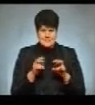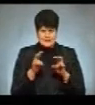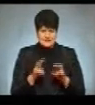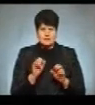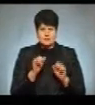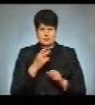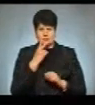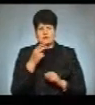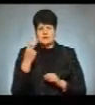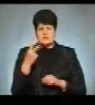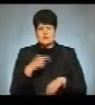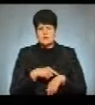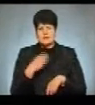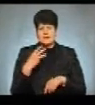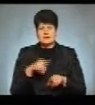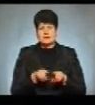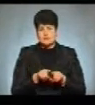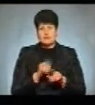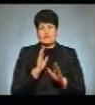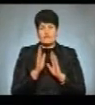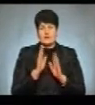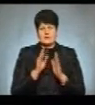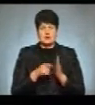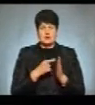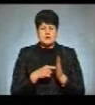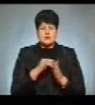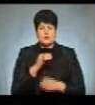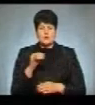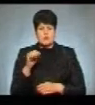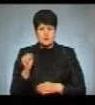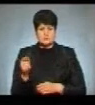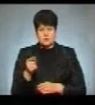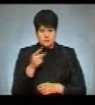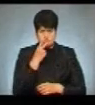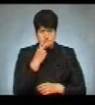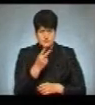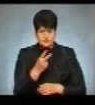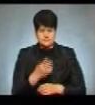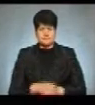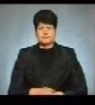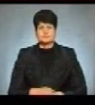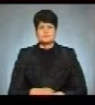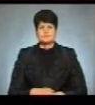о 20:30, а також на нашій Facebook-сторінці UA Тернопіль. Посилання ви бачите на своїх екранах.